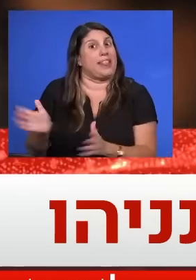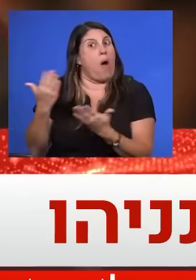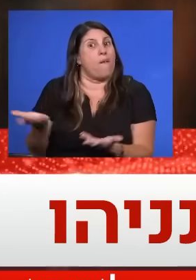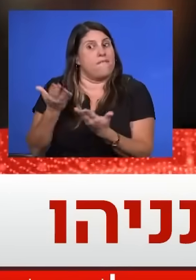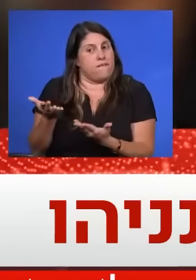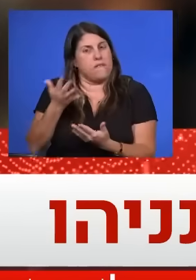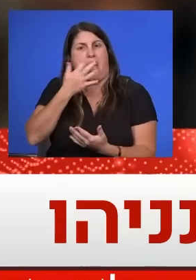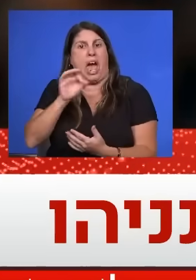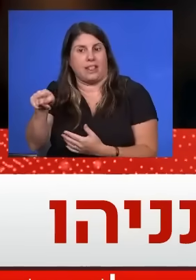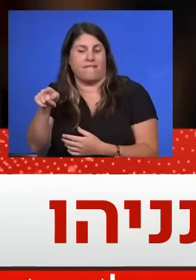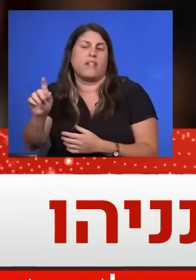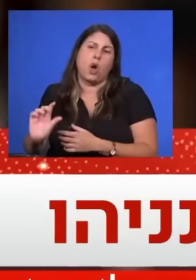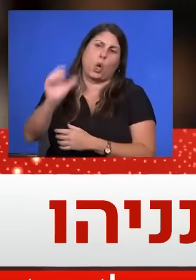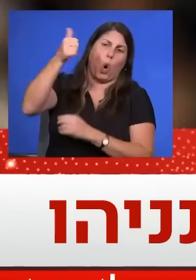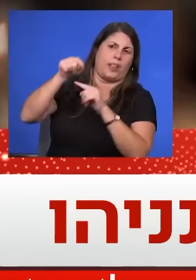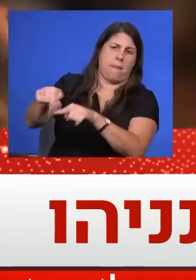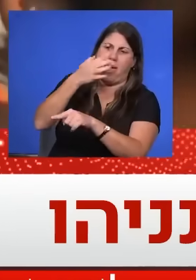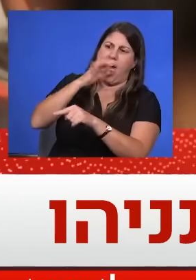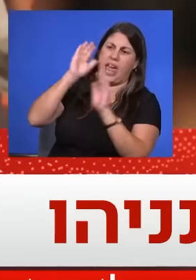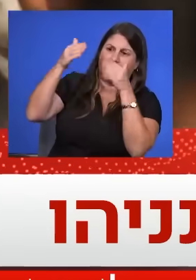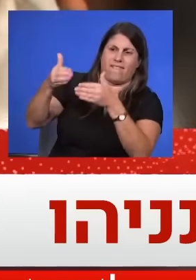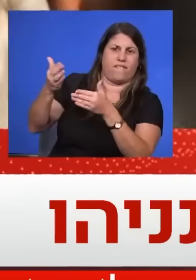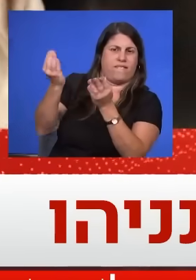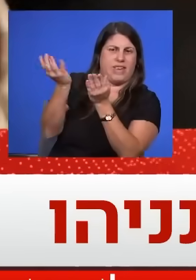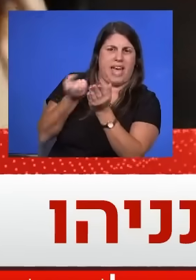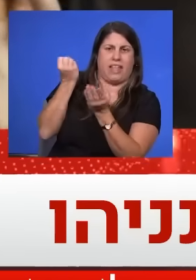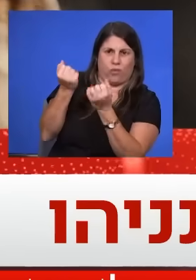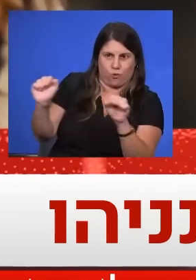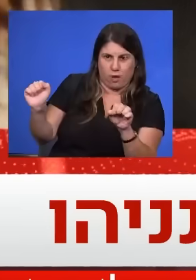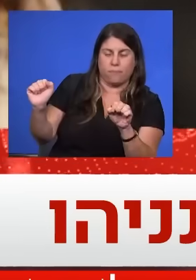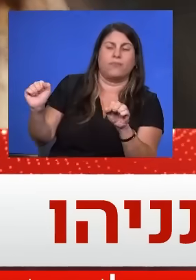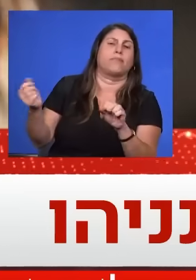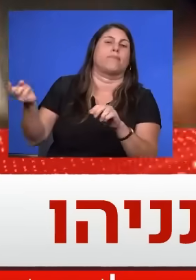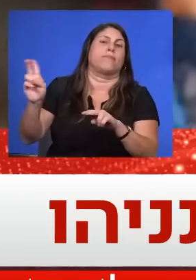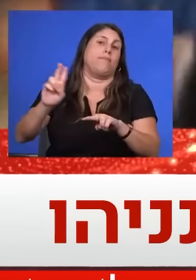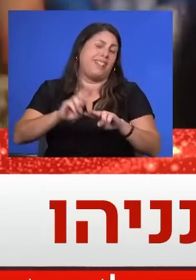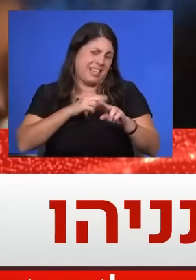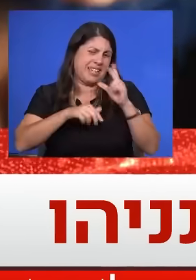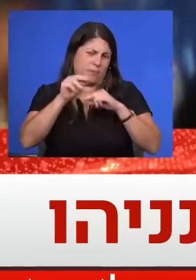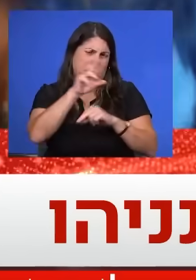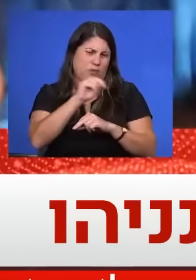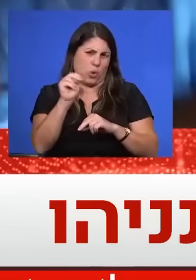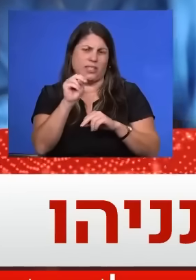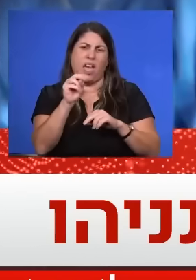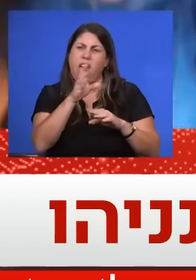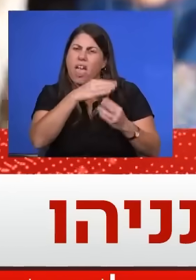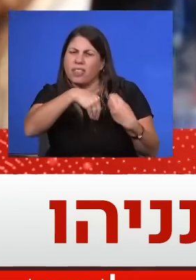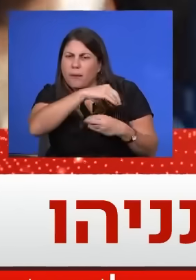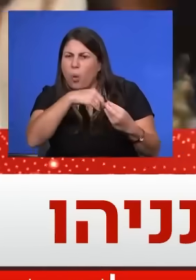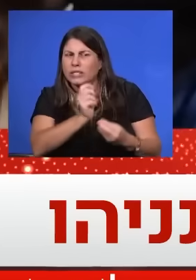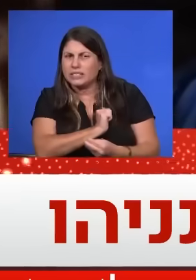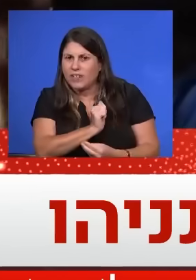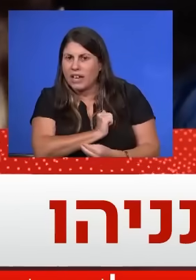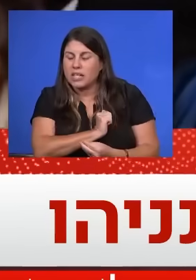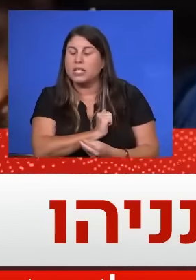לכל. תכף אני אתייחס לצד, נגיד, של התמרון הצבאי. ויש באמת, כנראה על פי